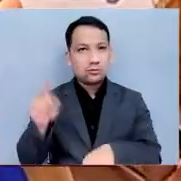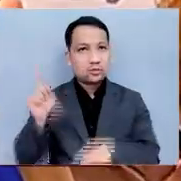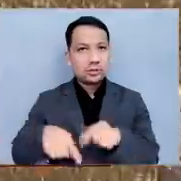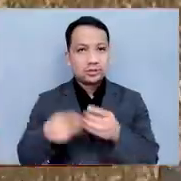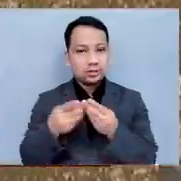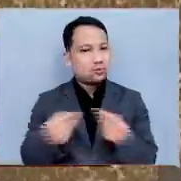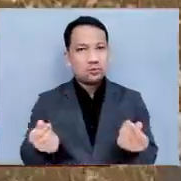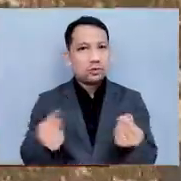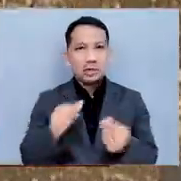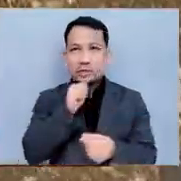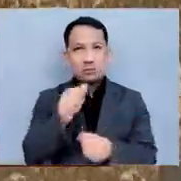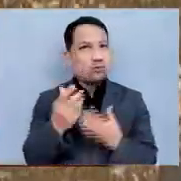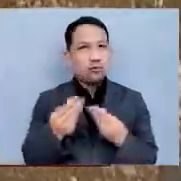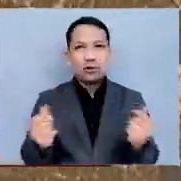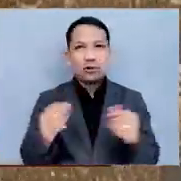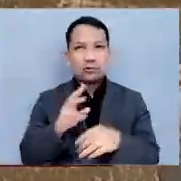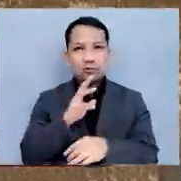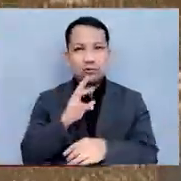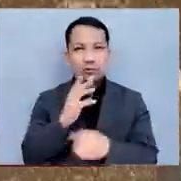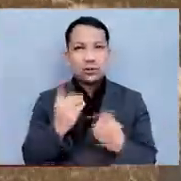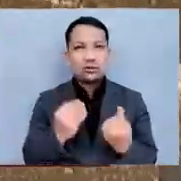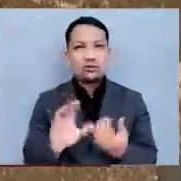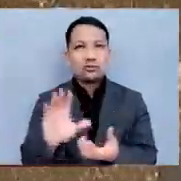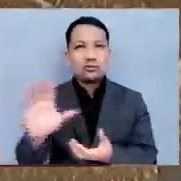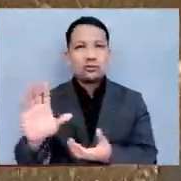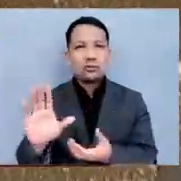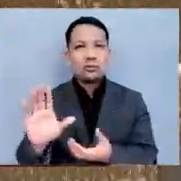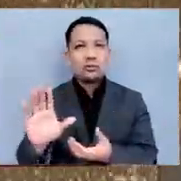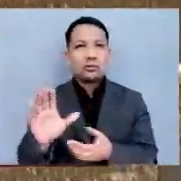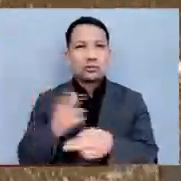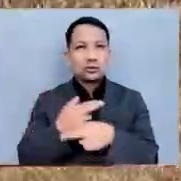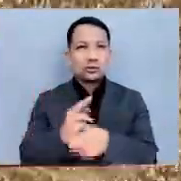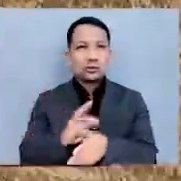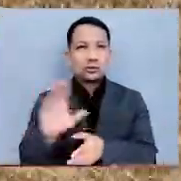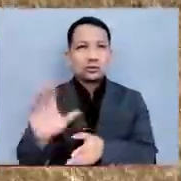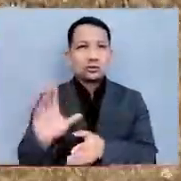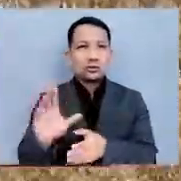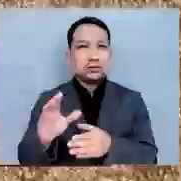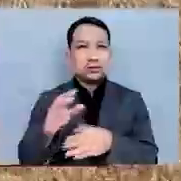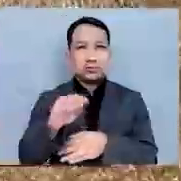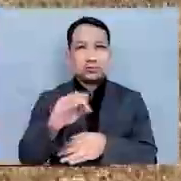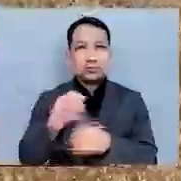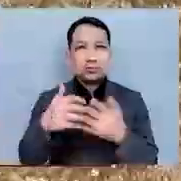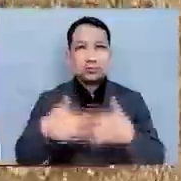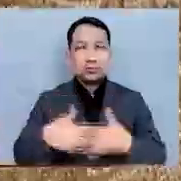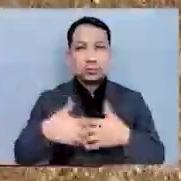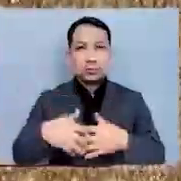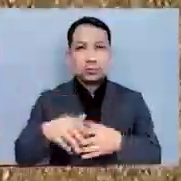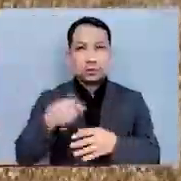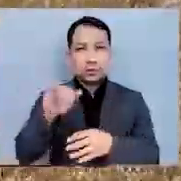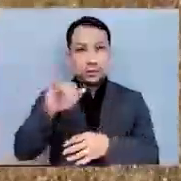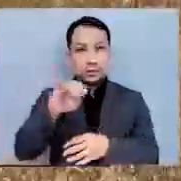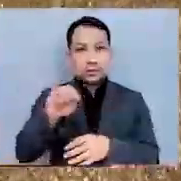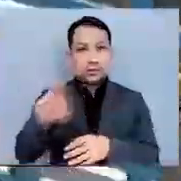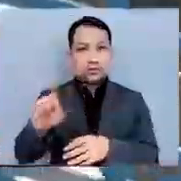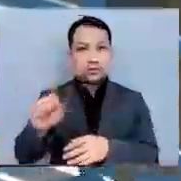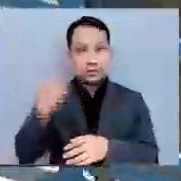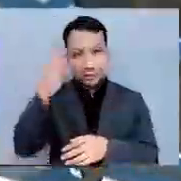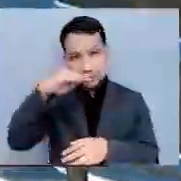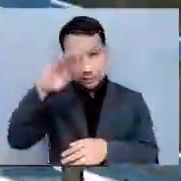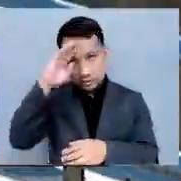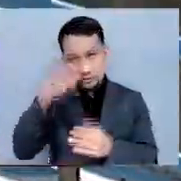interruption. Ang diskarte ngayon ng Maynilad, pagganahin ang kanilang modular water treatment plant sa Imus, Cavite. Sa ganyang